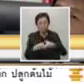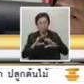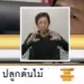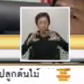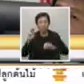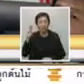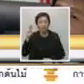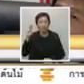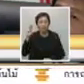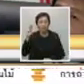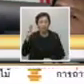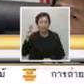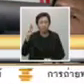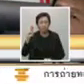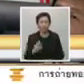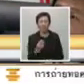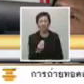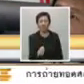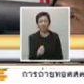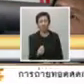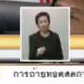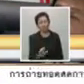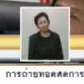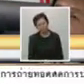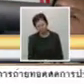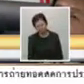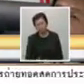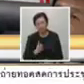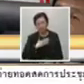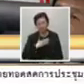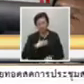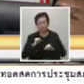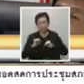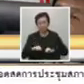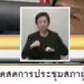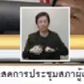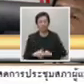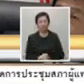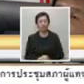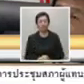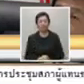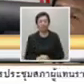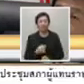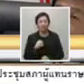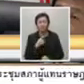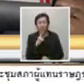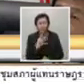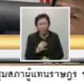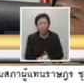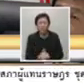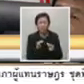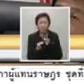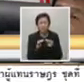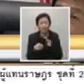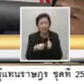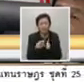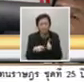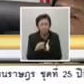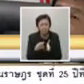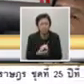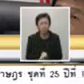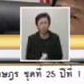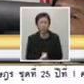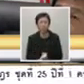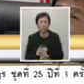ม ท่านเสรีครับผมได้วินิจฉัยแล้วครับ มันไม่ใช่ผมไม่ได้พูดผมกำลังจะอธิบายเหตุผล ของประธานถือ